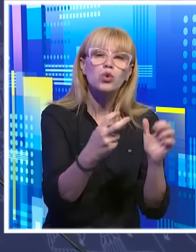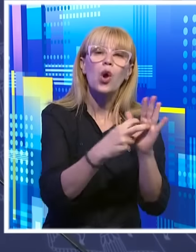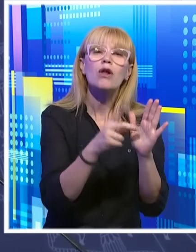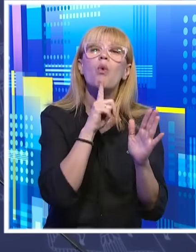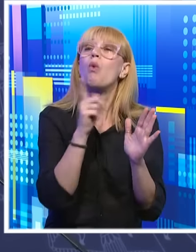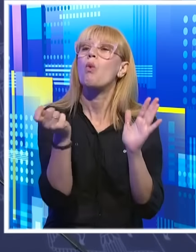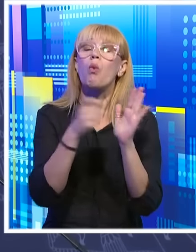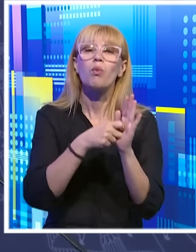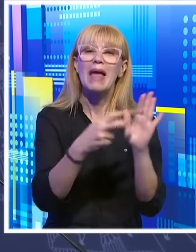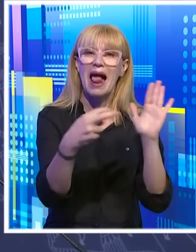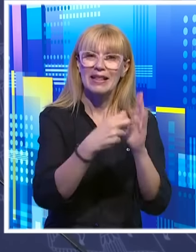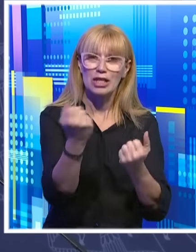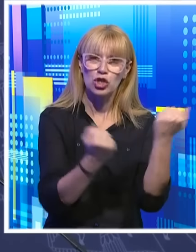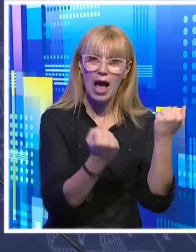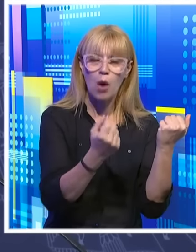u Srbiji,